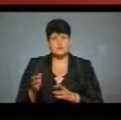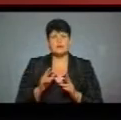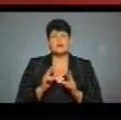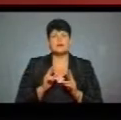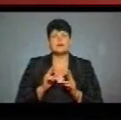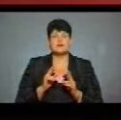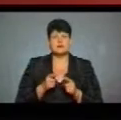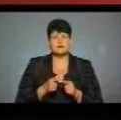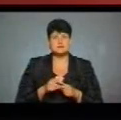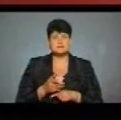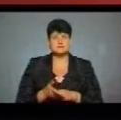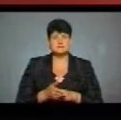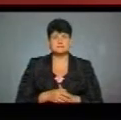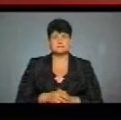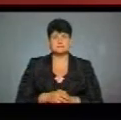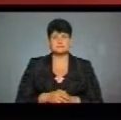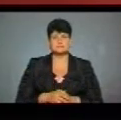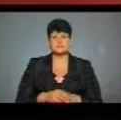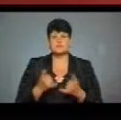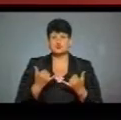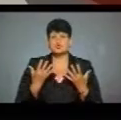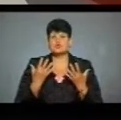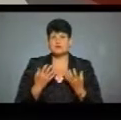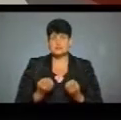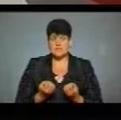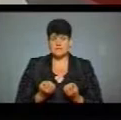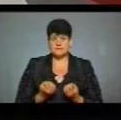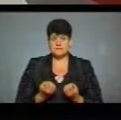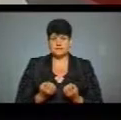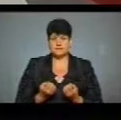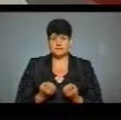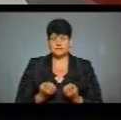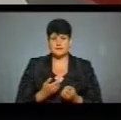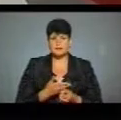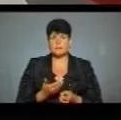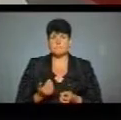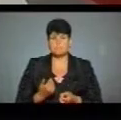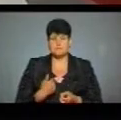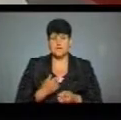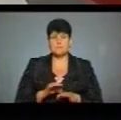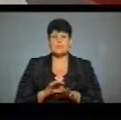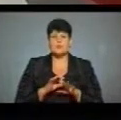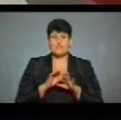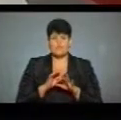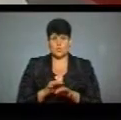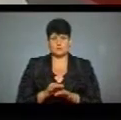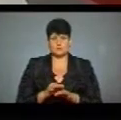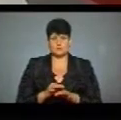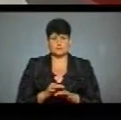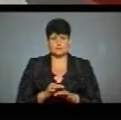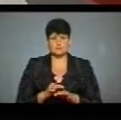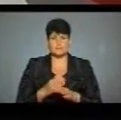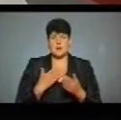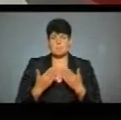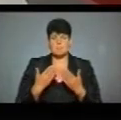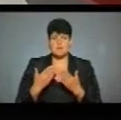механізм поки що відомий? На сьогоднішній день ми проводимо бесіди